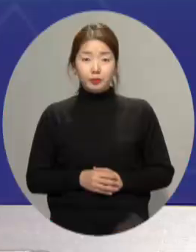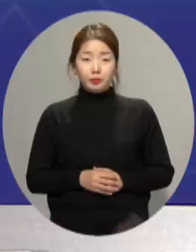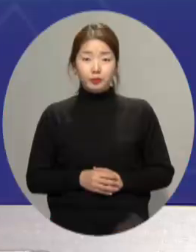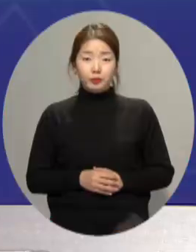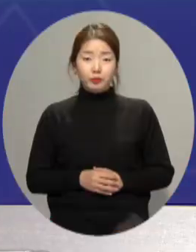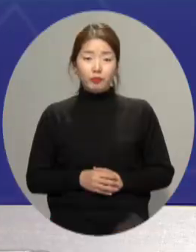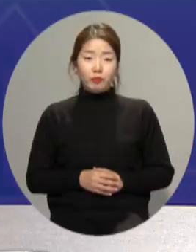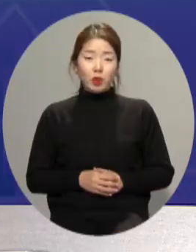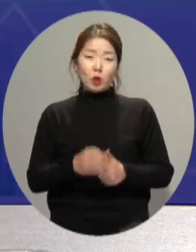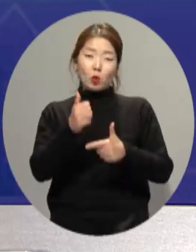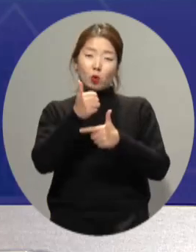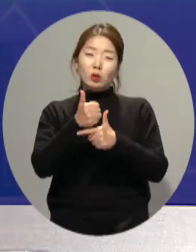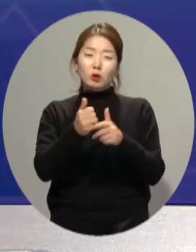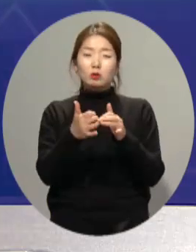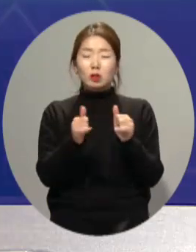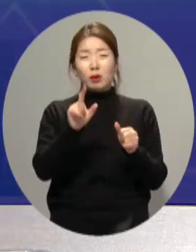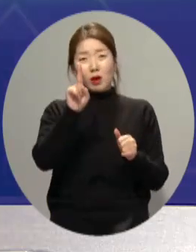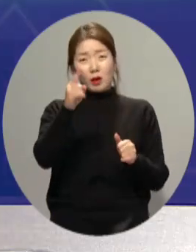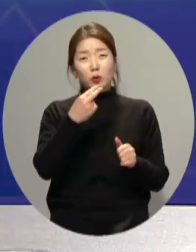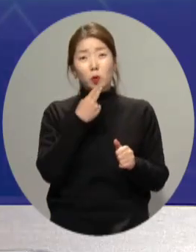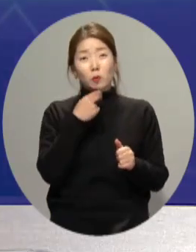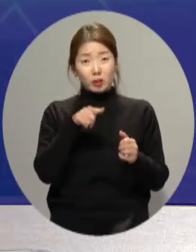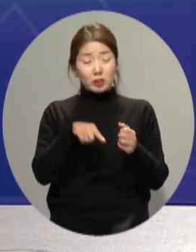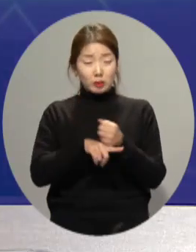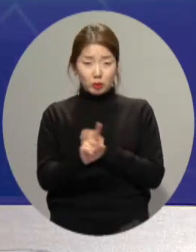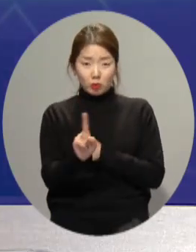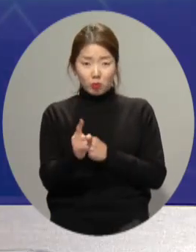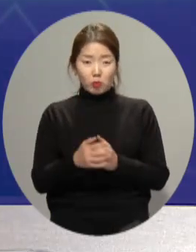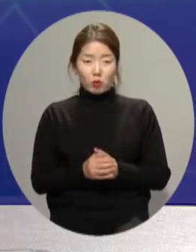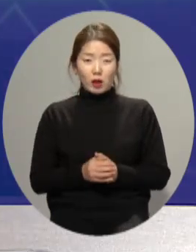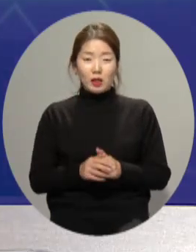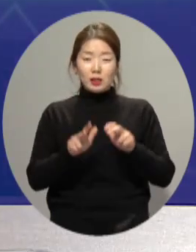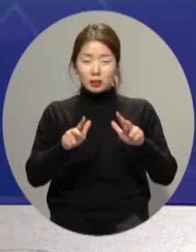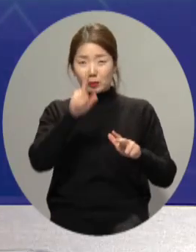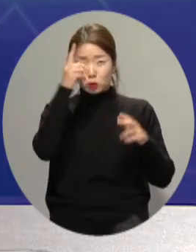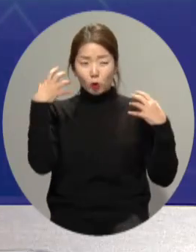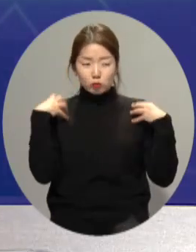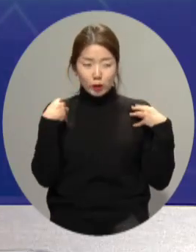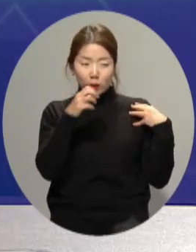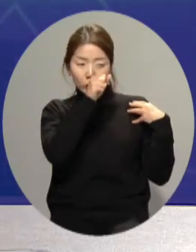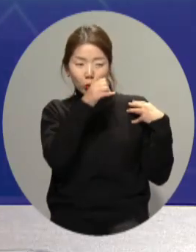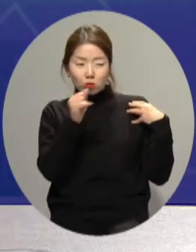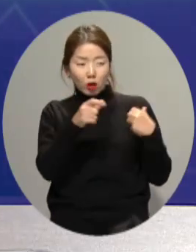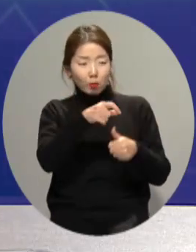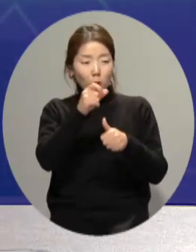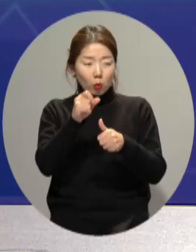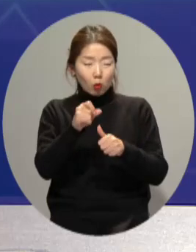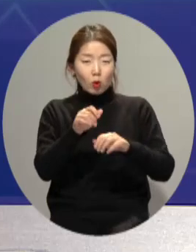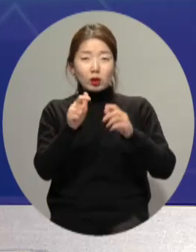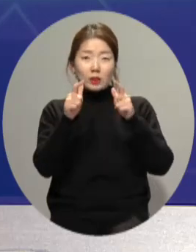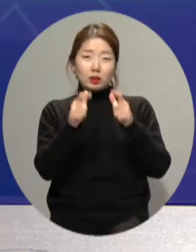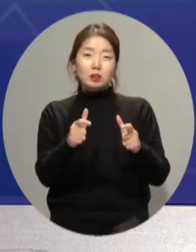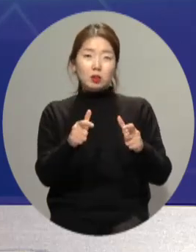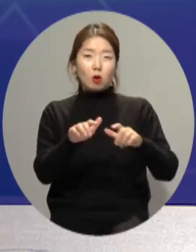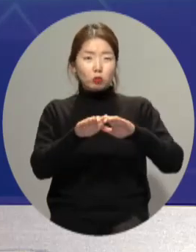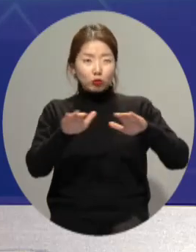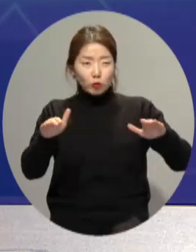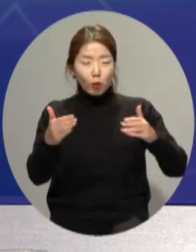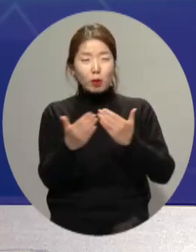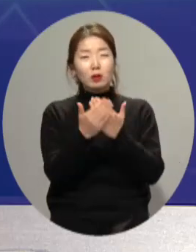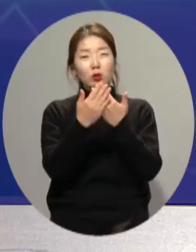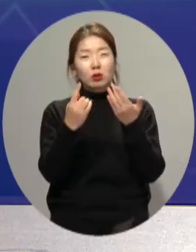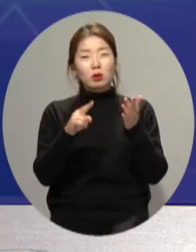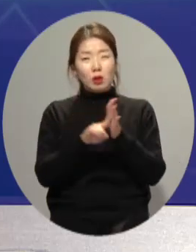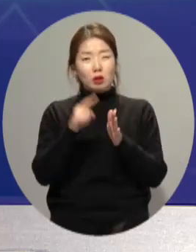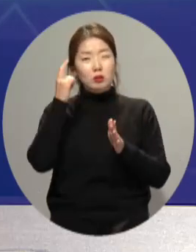전북은 물론 호남권 인사가 한 명도 없다는 것은 현 정부의 탕평 인사 철학 부재와 지역 안배 균형에 대한 국정